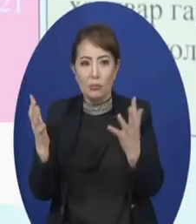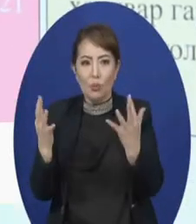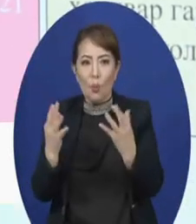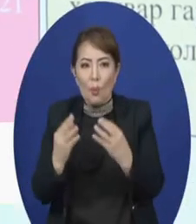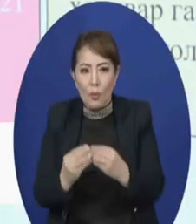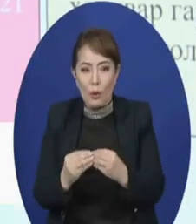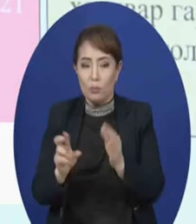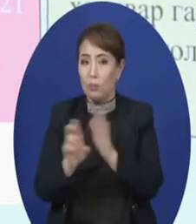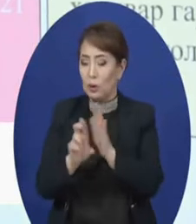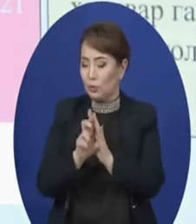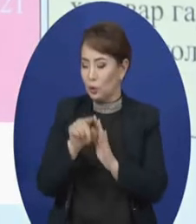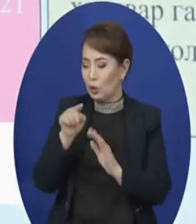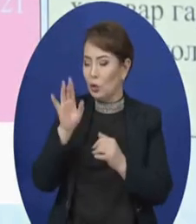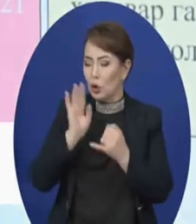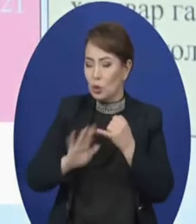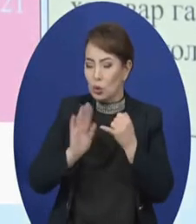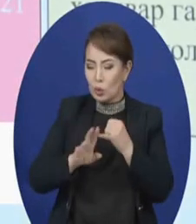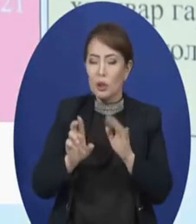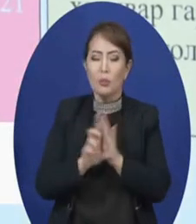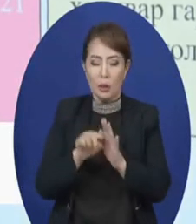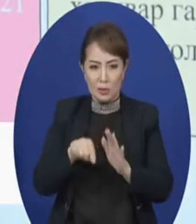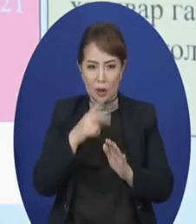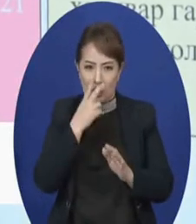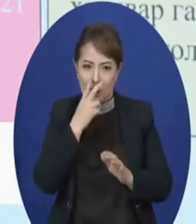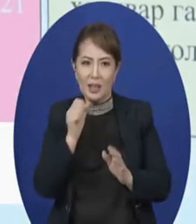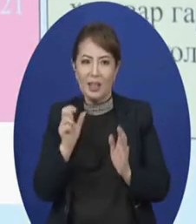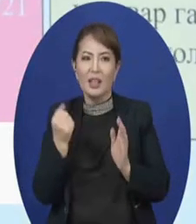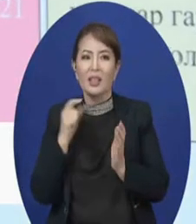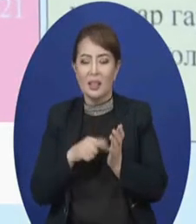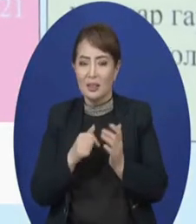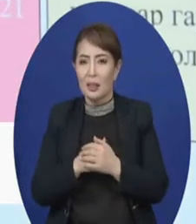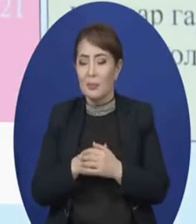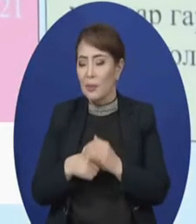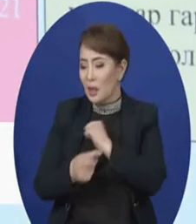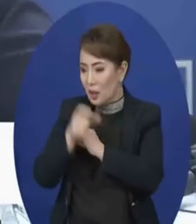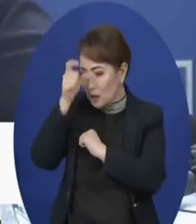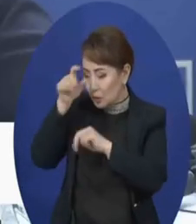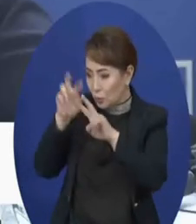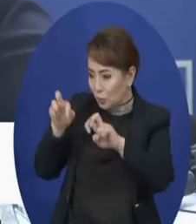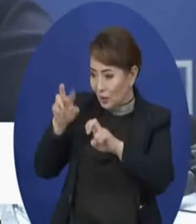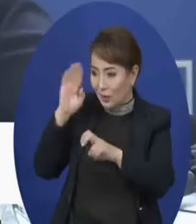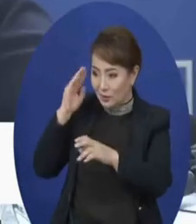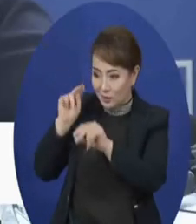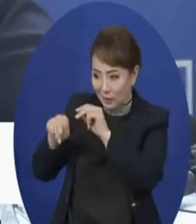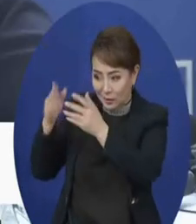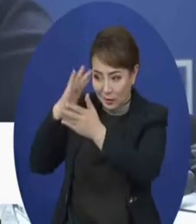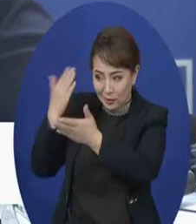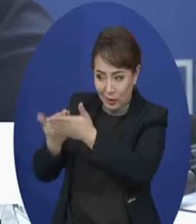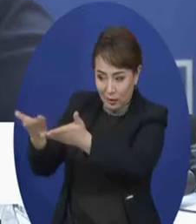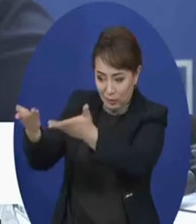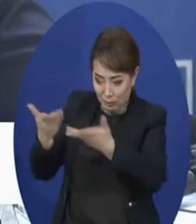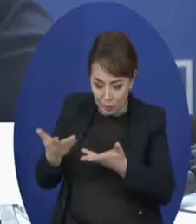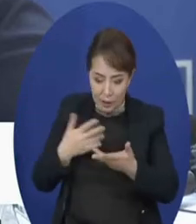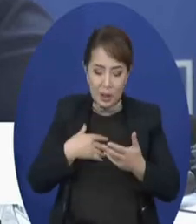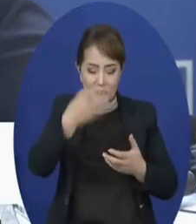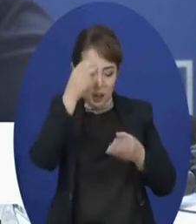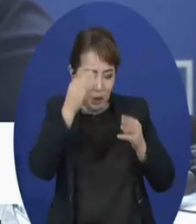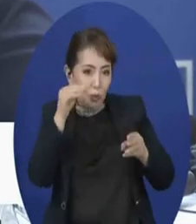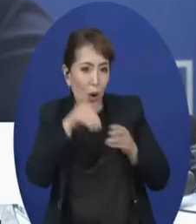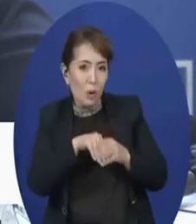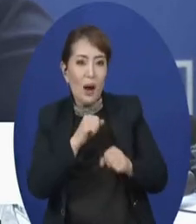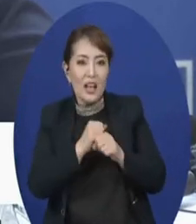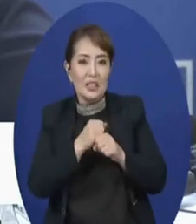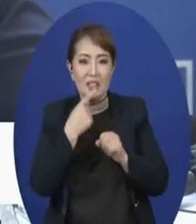энийг хянаад авах сүүлийн боломж. Эрдэмтэн судлаачдын саналыг засгийн газар бодлого шийдвэртээ тусгаж ажиллана гэдгийг ерөнхий сайд